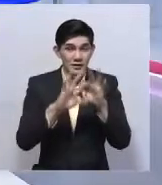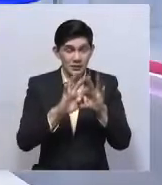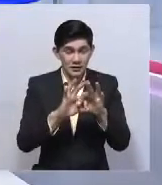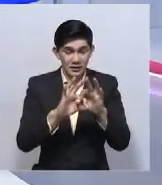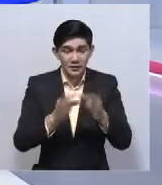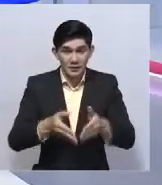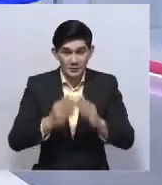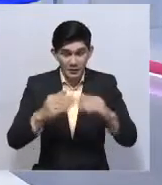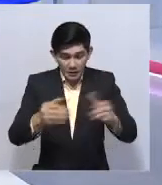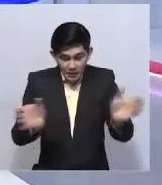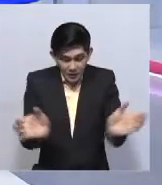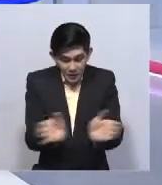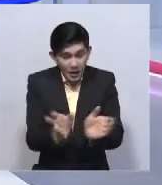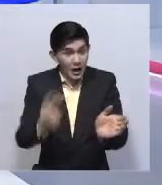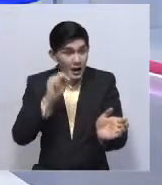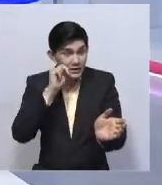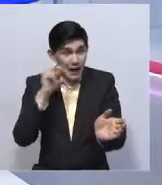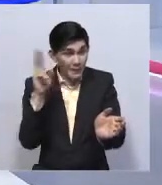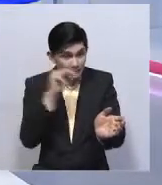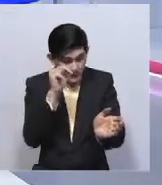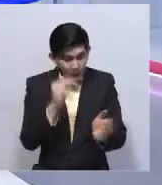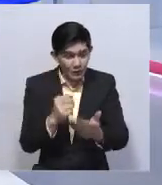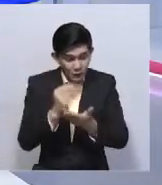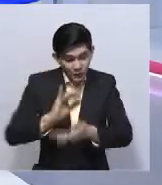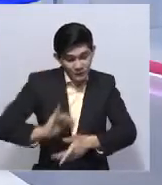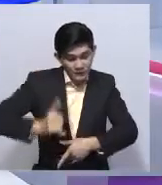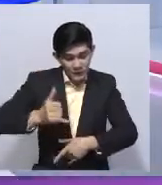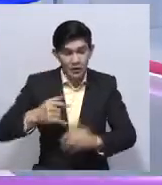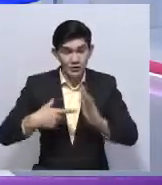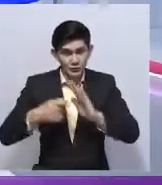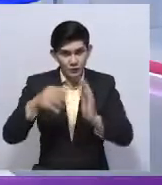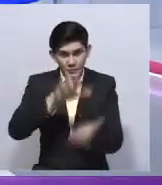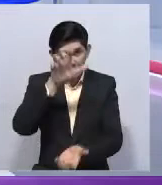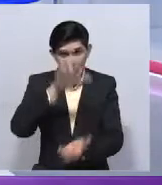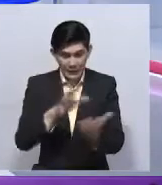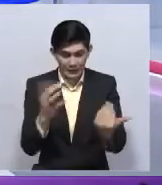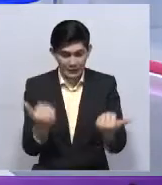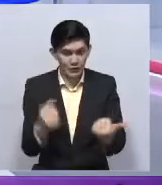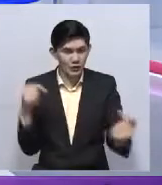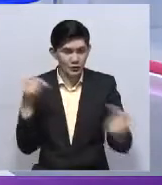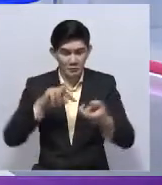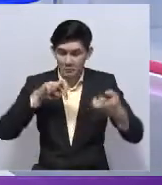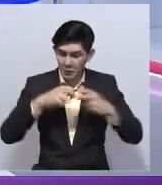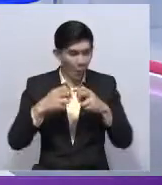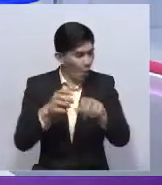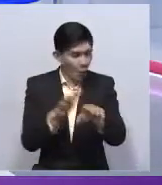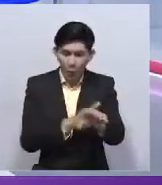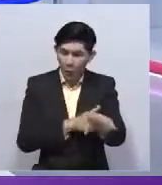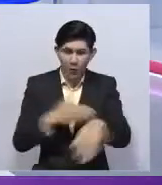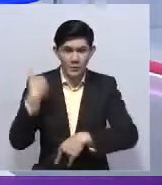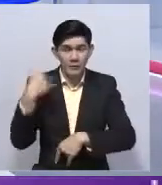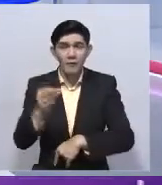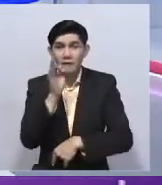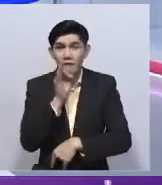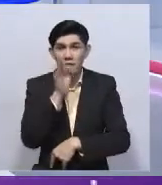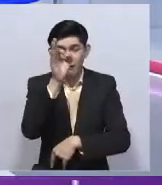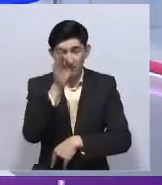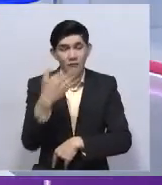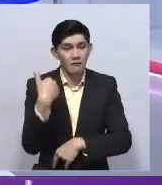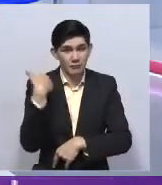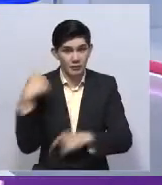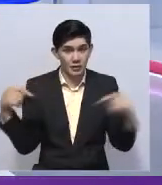ีการก่อสร้างบ่อบำบัดน้ำเสียคลองด่านที่จังหวัดสมุทรปราการนะคะถือว่าเป็นมหากาพย์เลยทีเดียวเพราะว่ามีการฟ้องร้